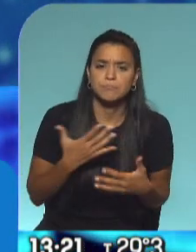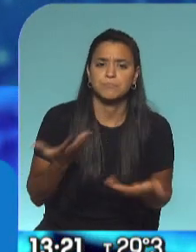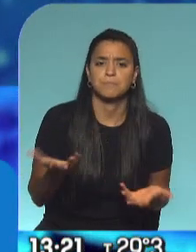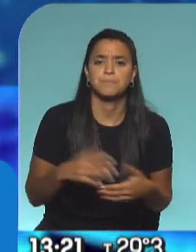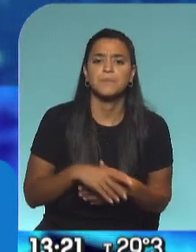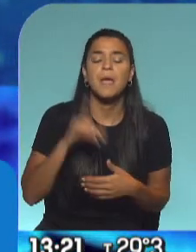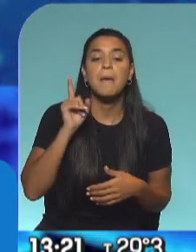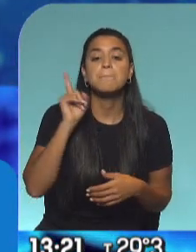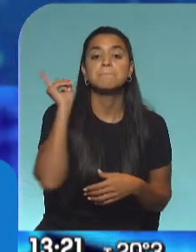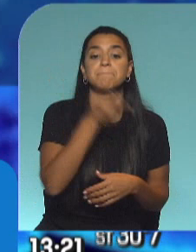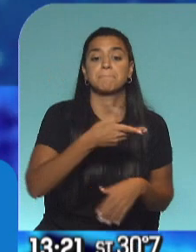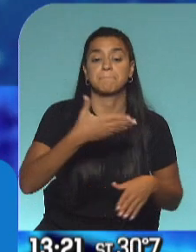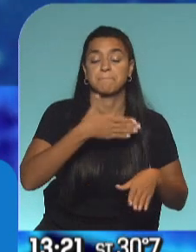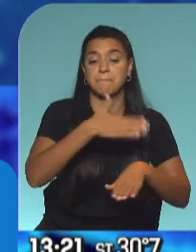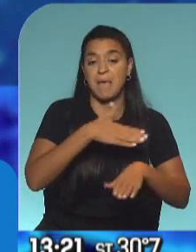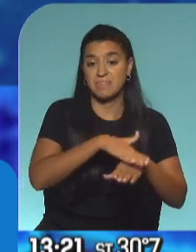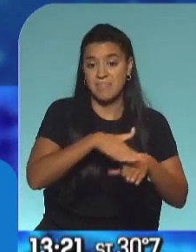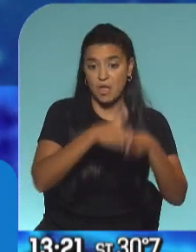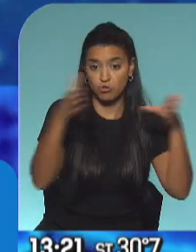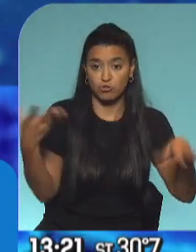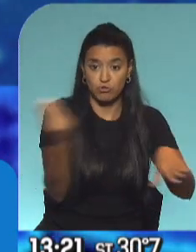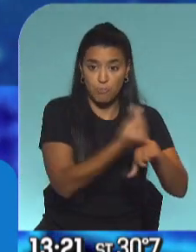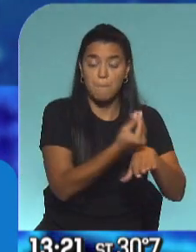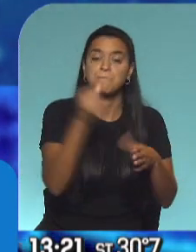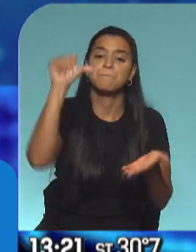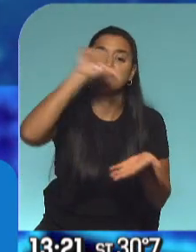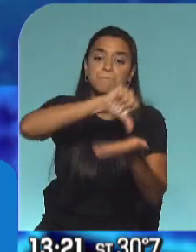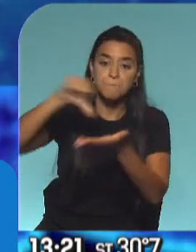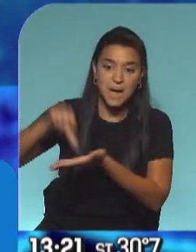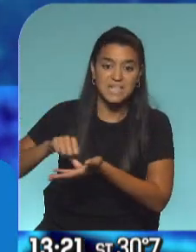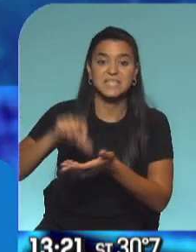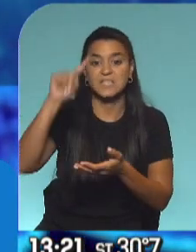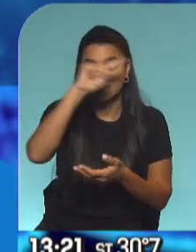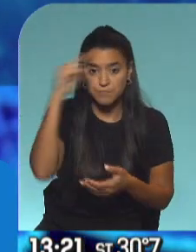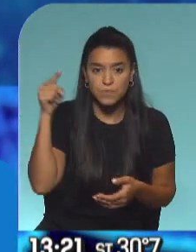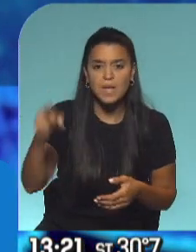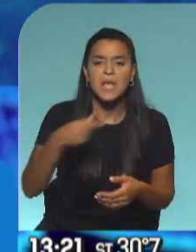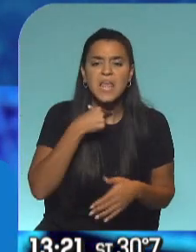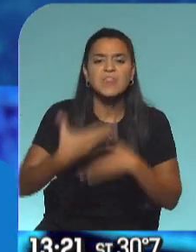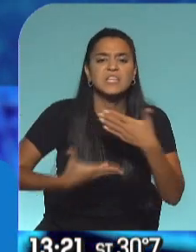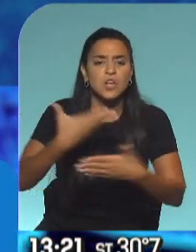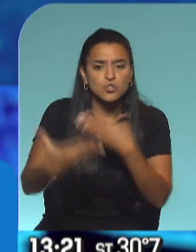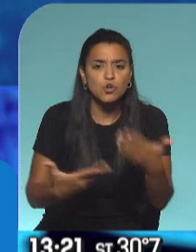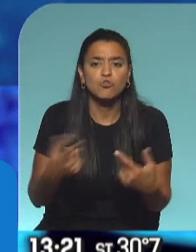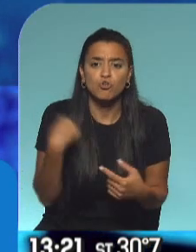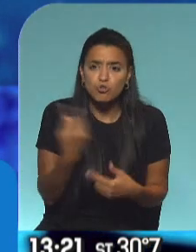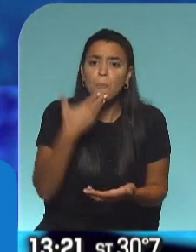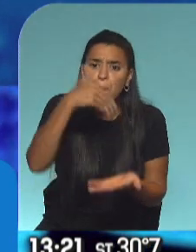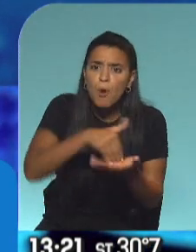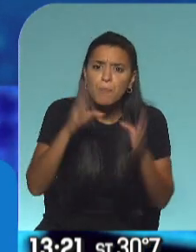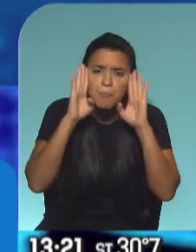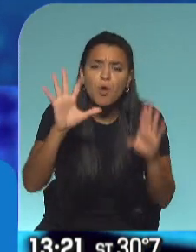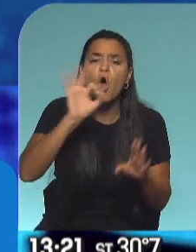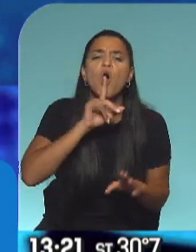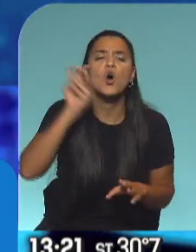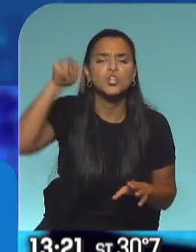пушистые. Потому что мы пошли на то, чтобы освободить от определенного советского диктата те